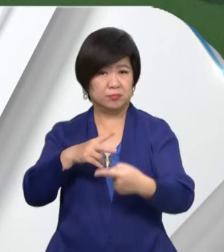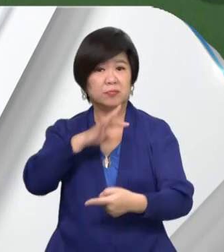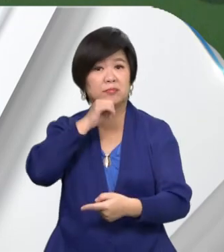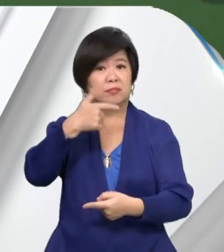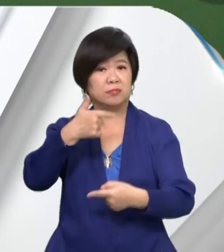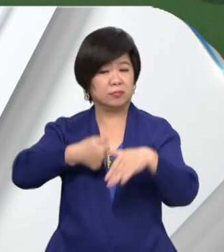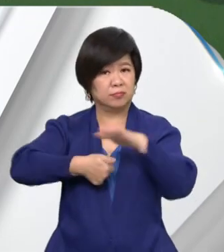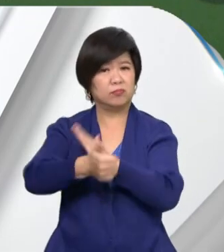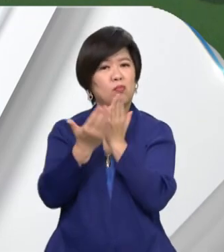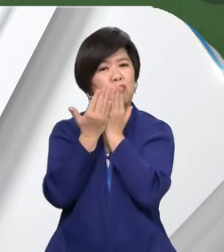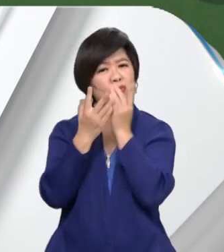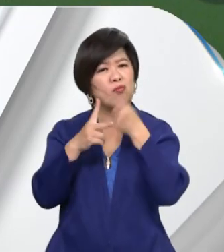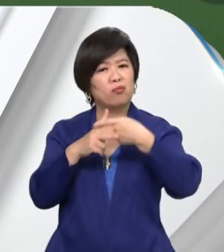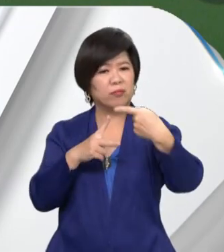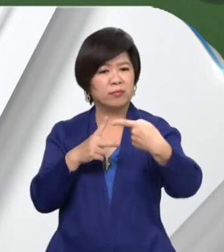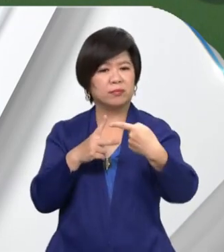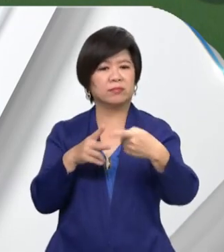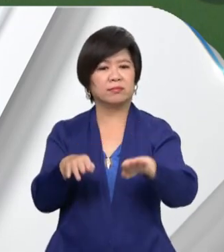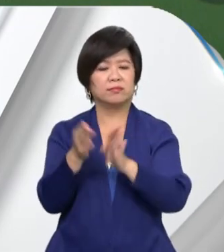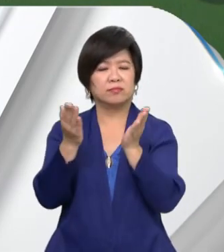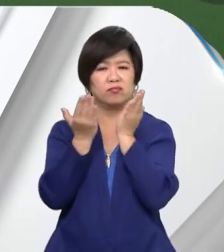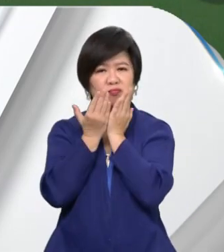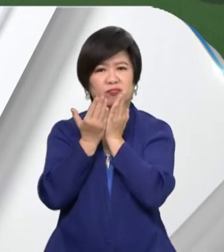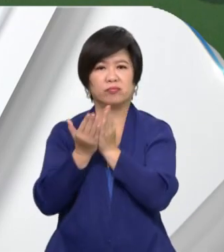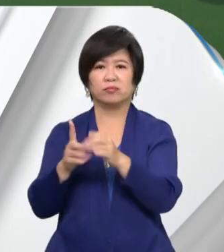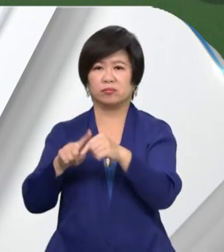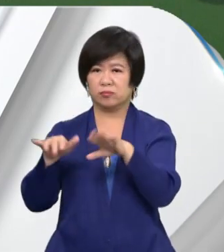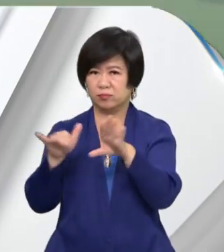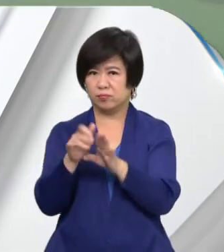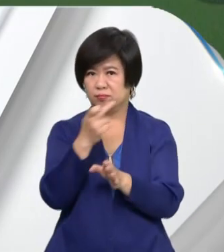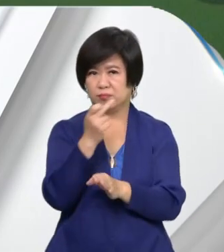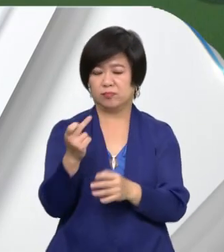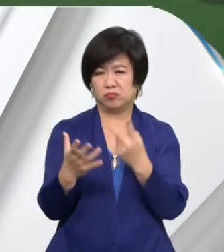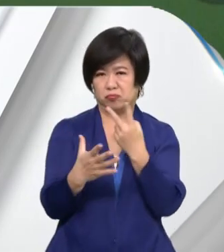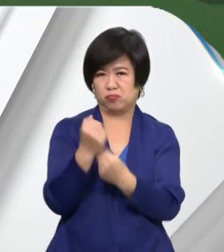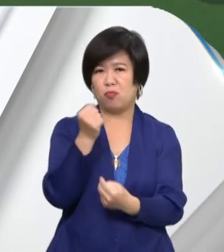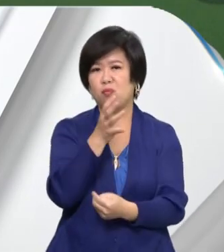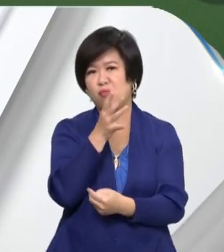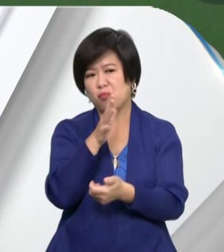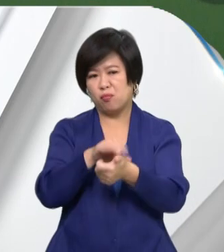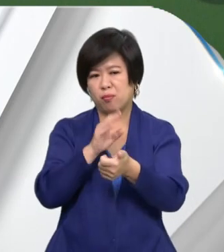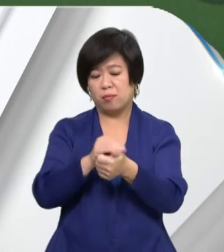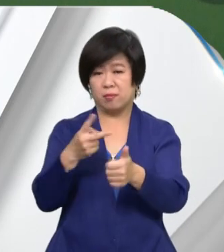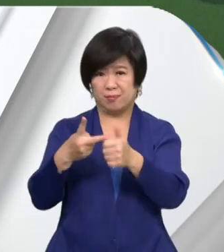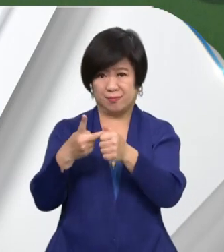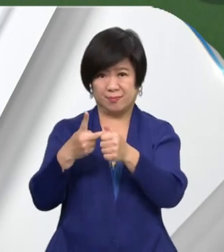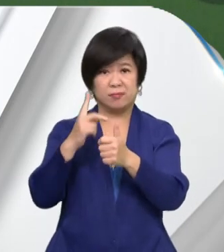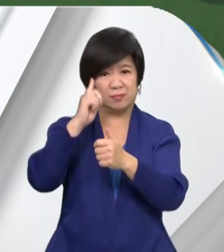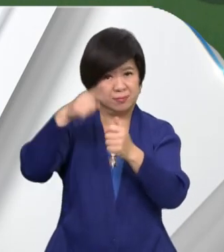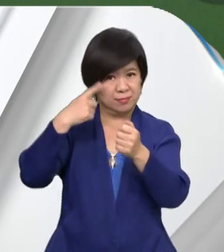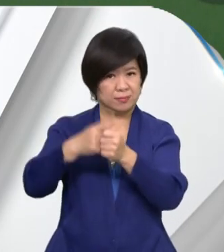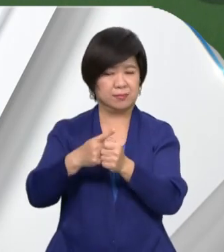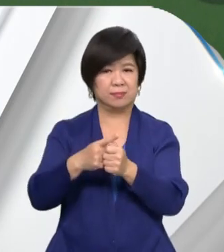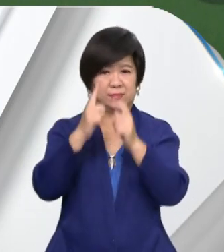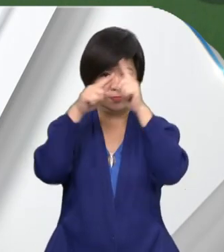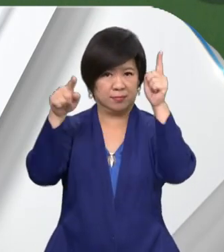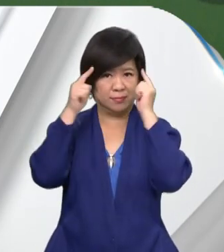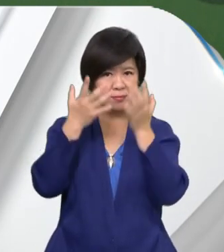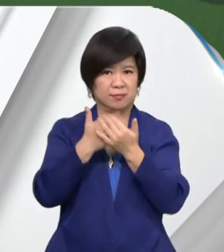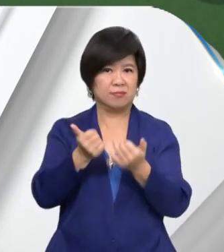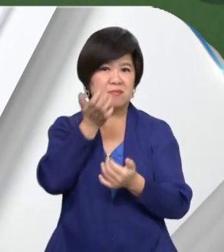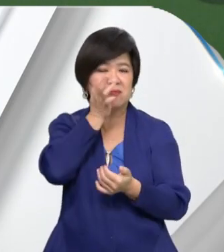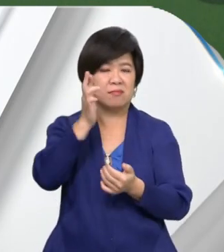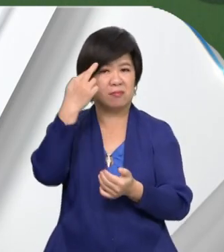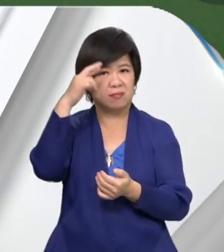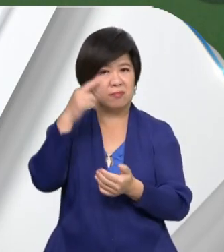进到小学一年级，必须开始实施中英文双语教育。第二支箭，明年所有大学生、硕士班、